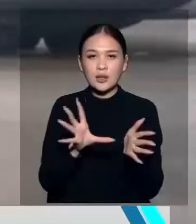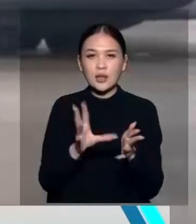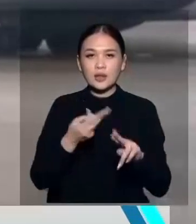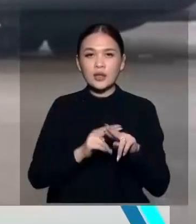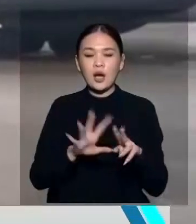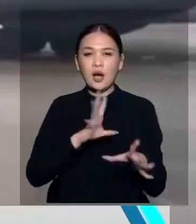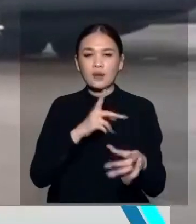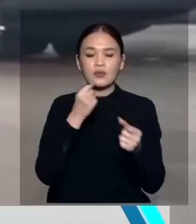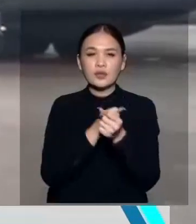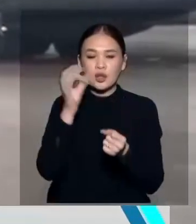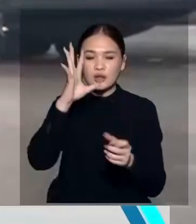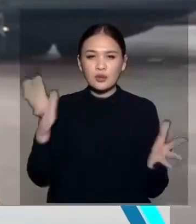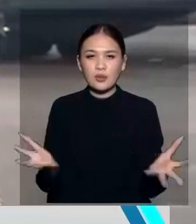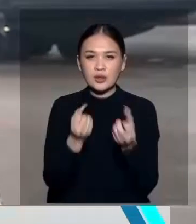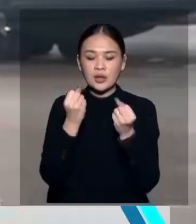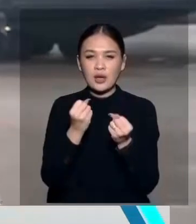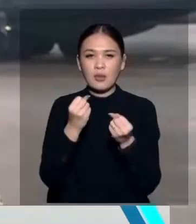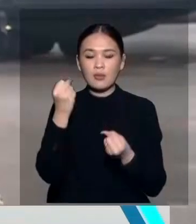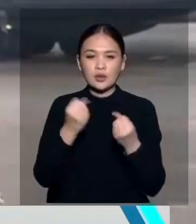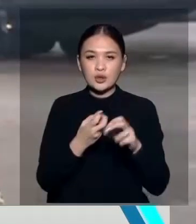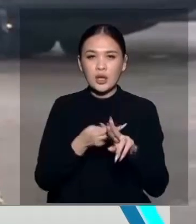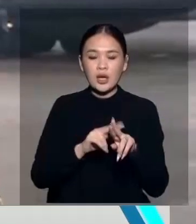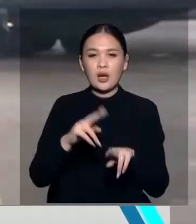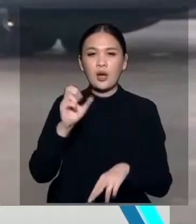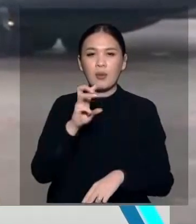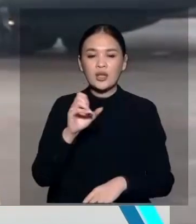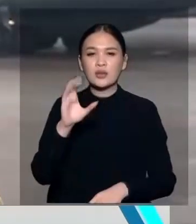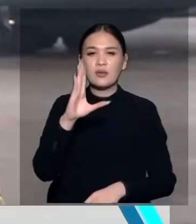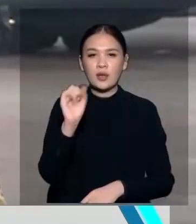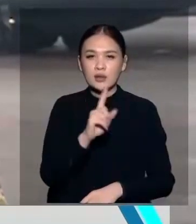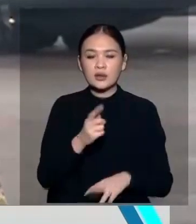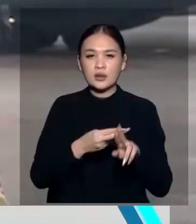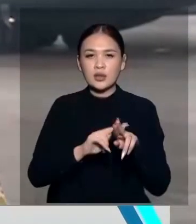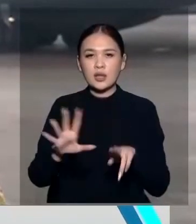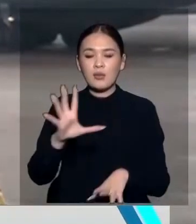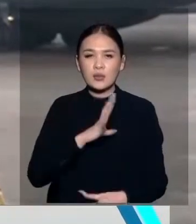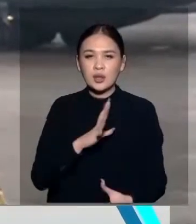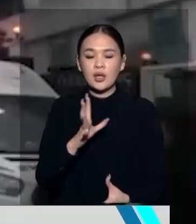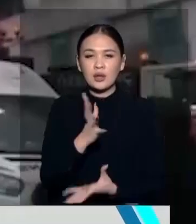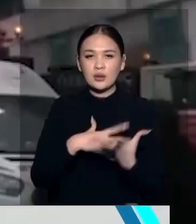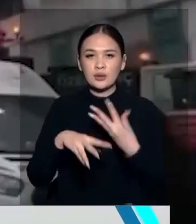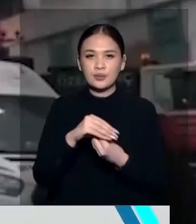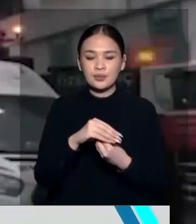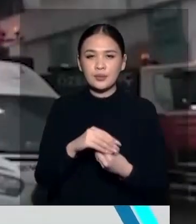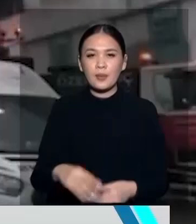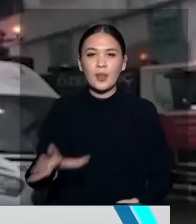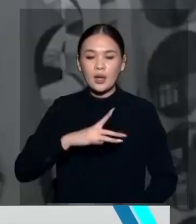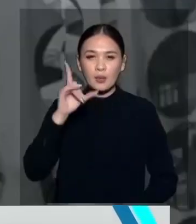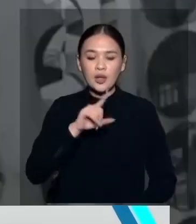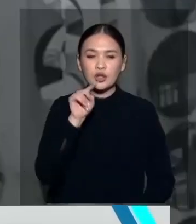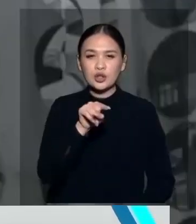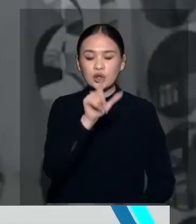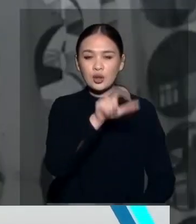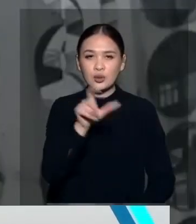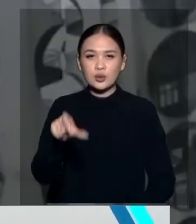ских аварийно-спасательной автомобилей КамАЗ УАЗ и на базе автомобиля пока тысячи людей